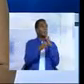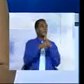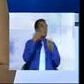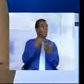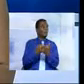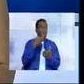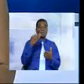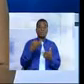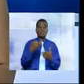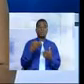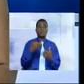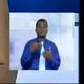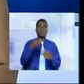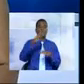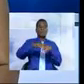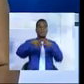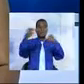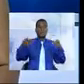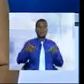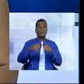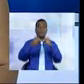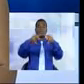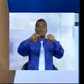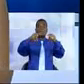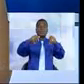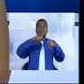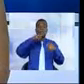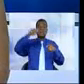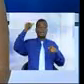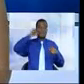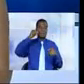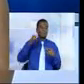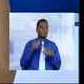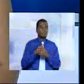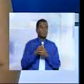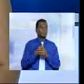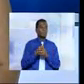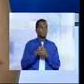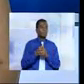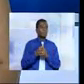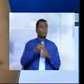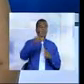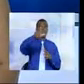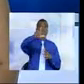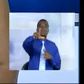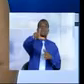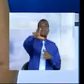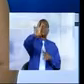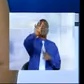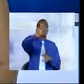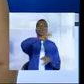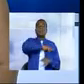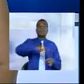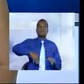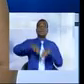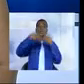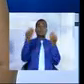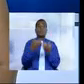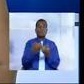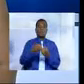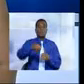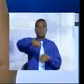finances, Niale Kaba, sur le plateau du journal télévisé de 20h d'hier. 37 membres de la communauté portuaire de